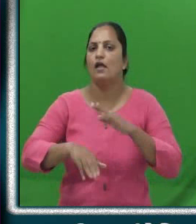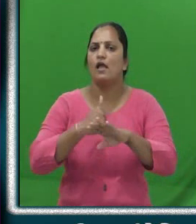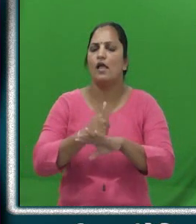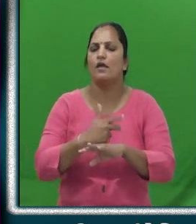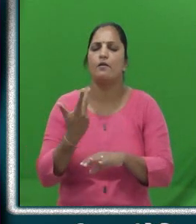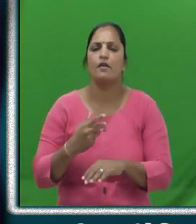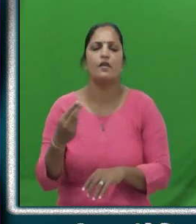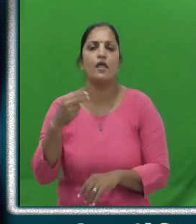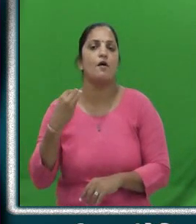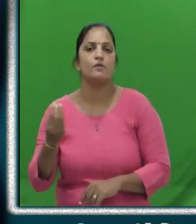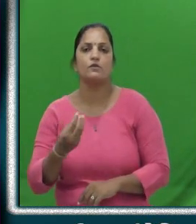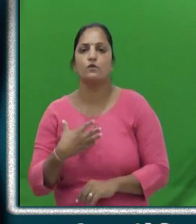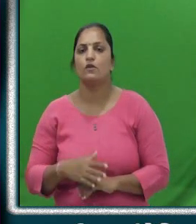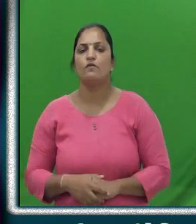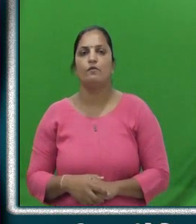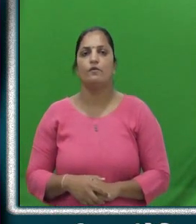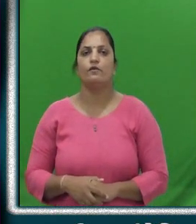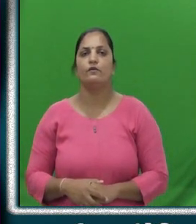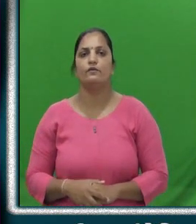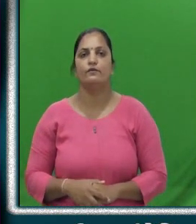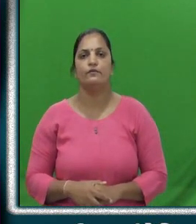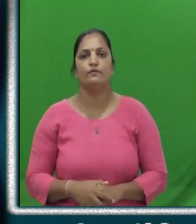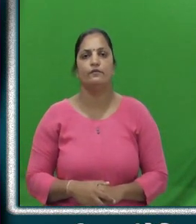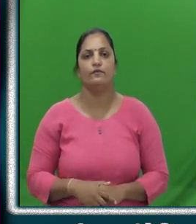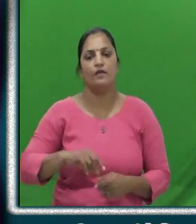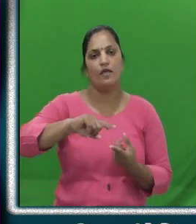અરુણના NGO નું નામ શું હતું